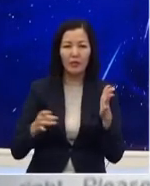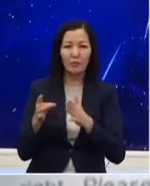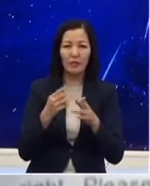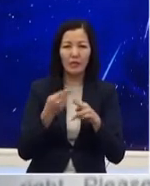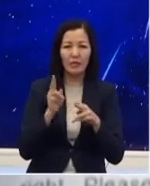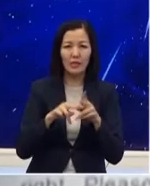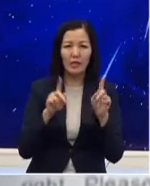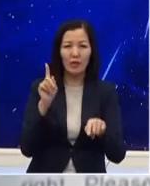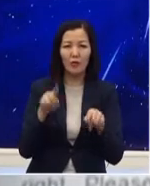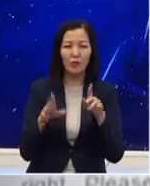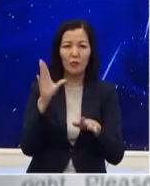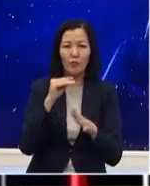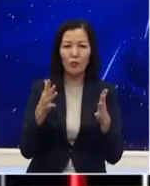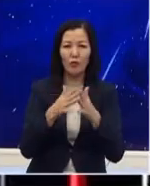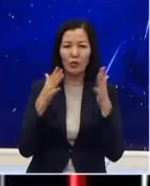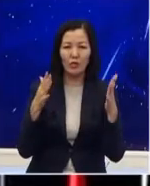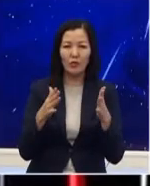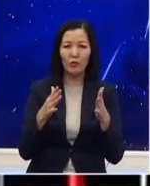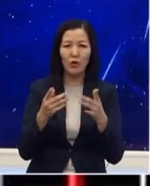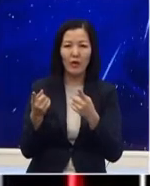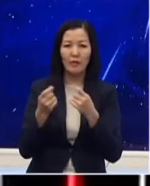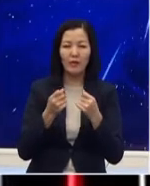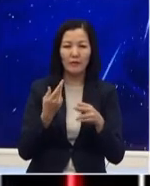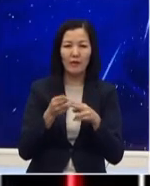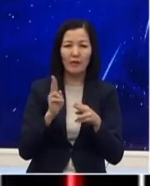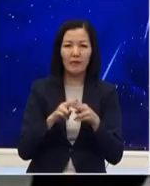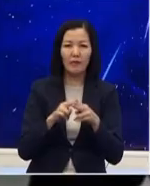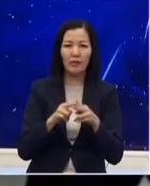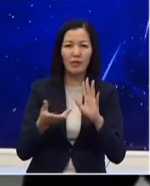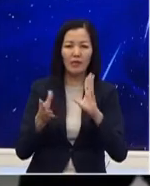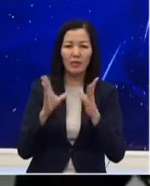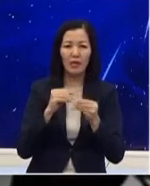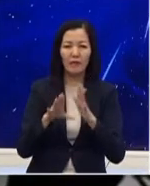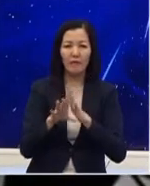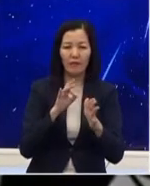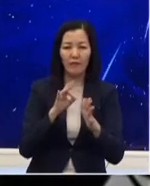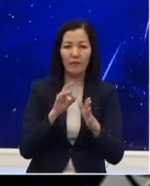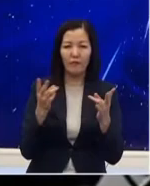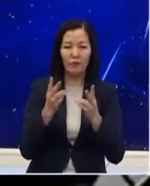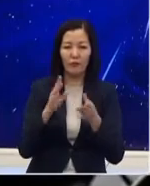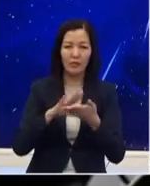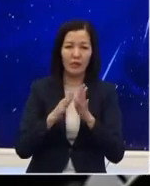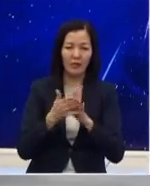однопартийцев-республиканцев, среди которых становится все больше тех, кто призывает его признать результаты выборов.